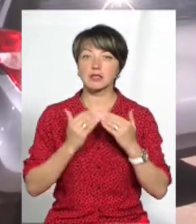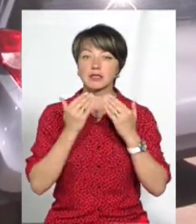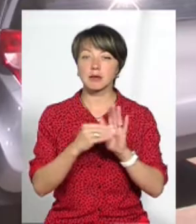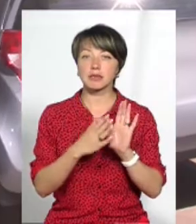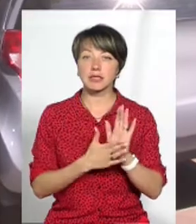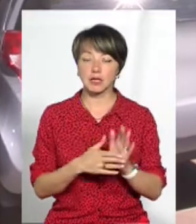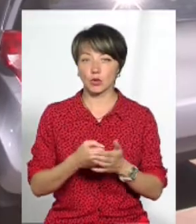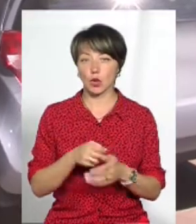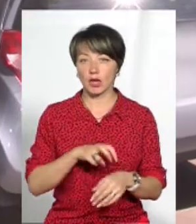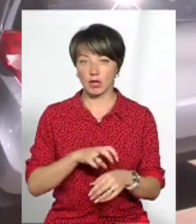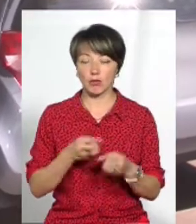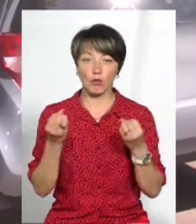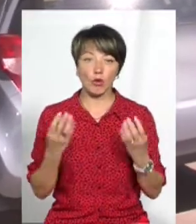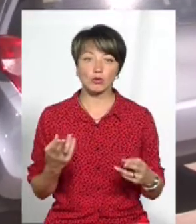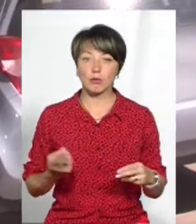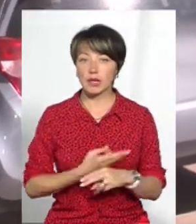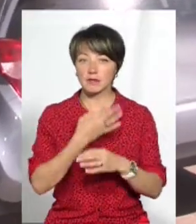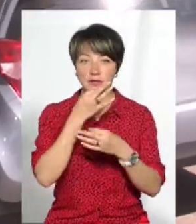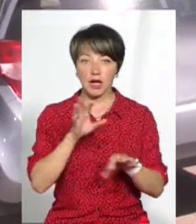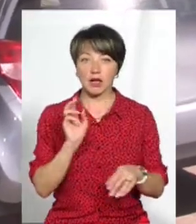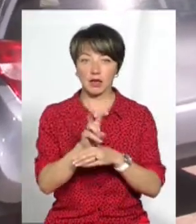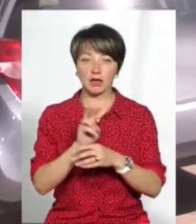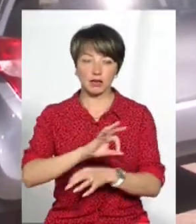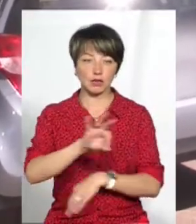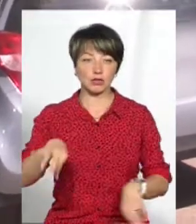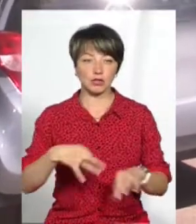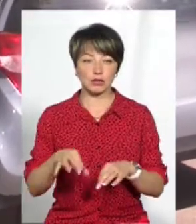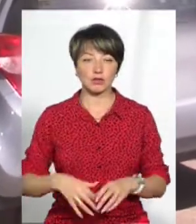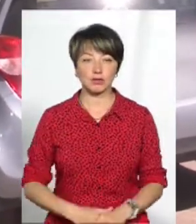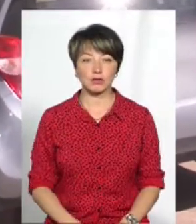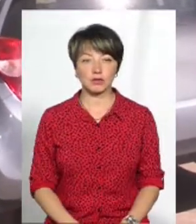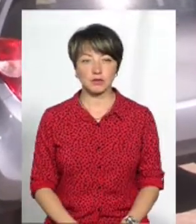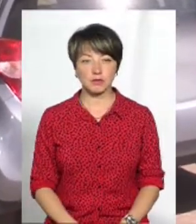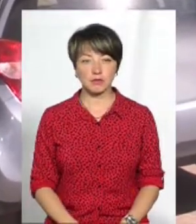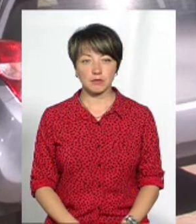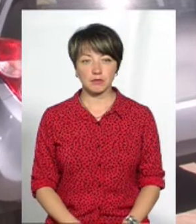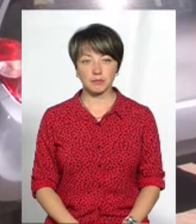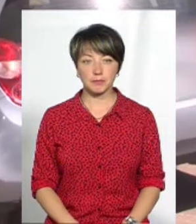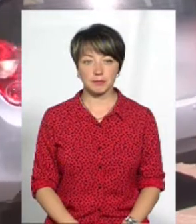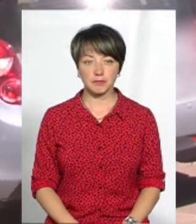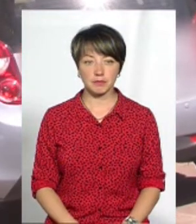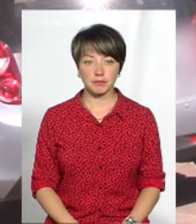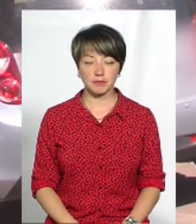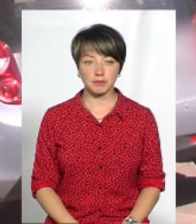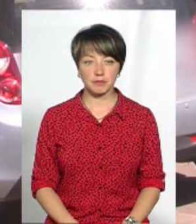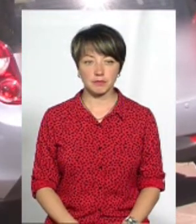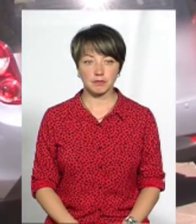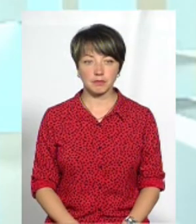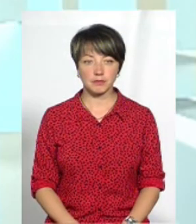записатися до спеціаліста, просто без всяких отих 5-го через 10-го і звернутися до нього.